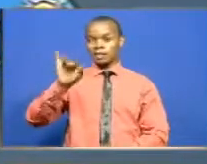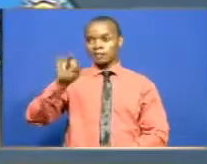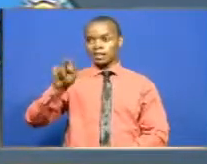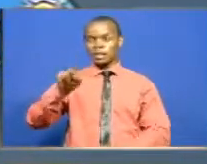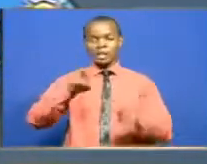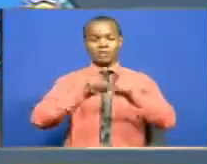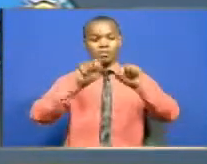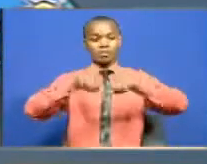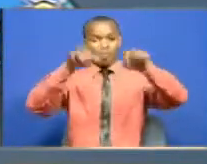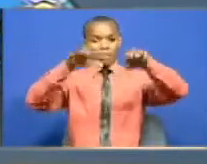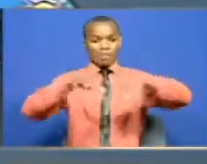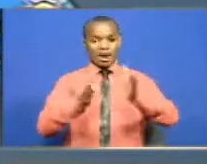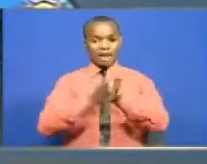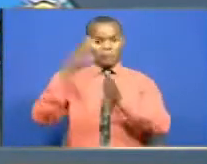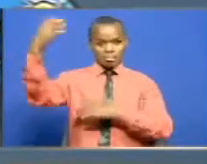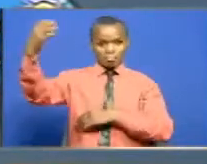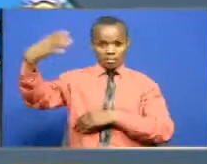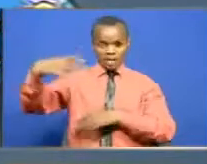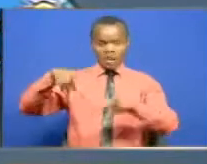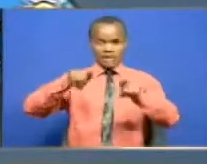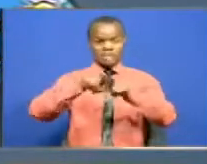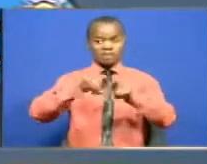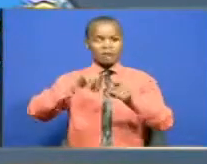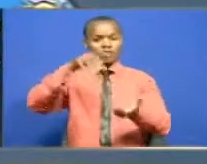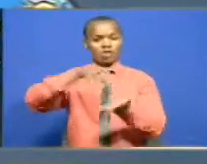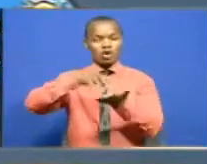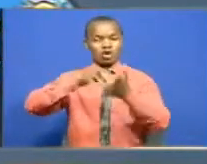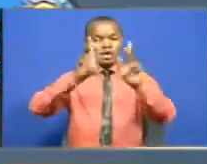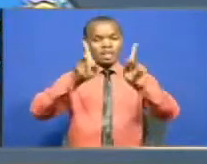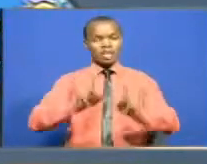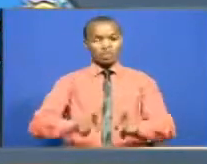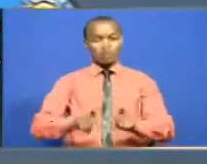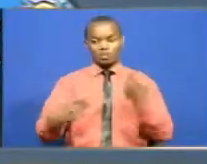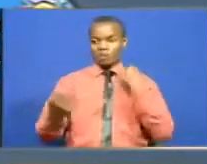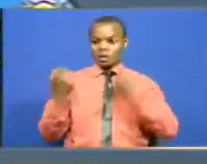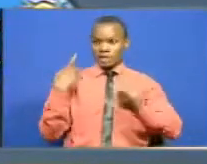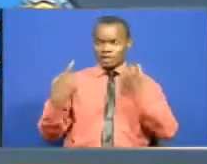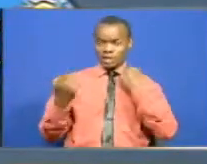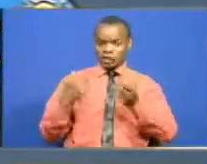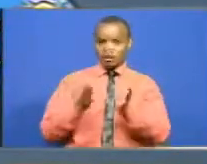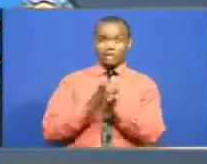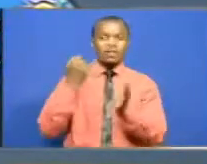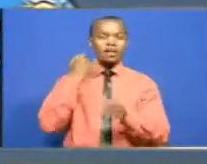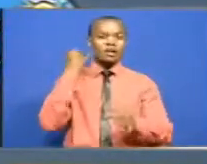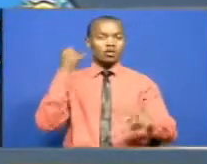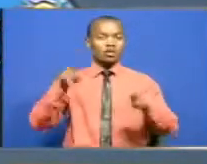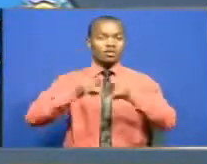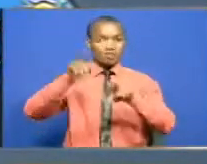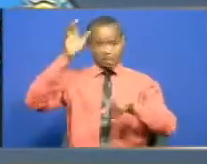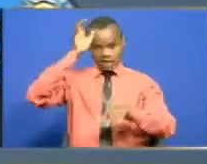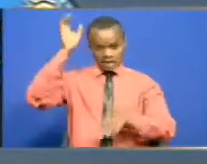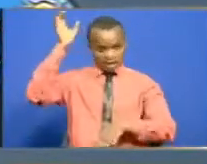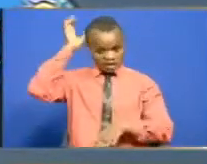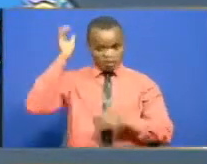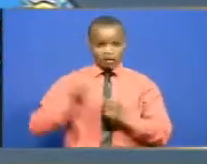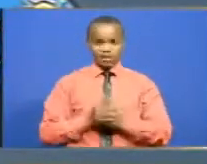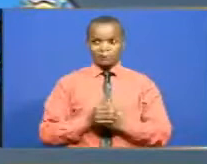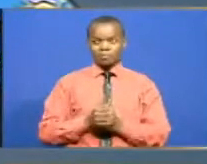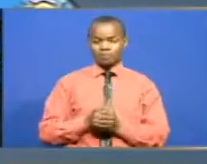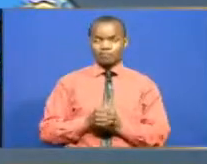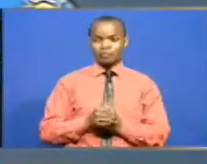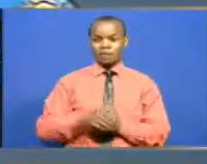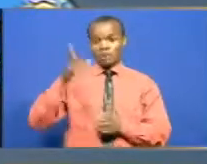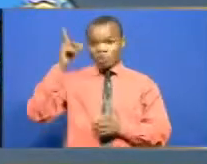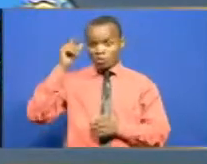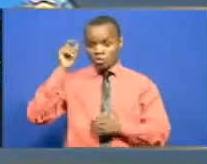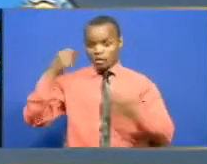vya jua. Hali sawia inatarajiwa katika maeneo ya Kisumu, Kericho, Nakuru, Kakamega na vilevile Eldoret. Mwambao wa pwani kutakuwa na rasharasha za